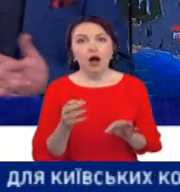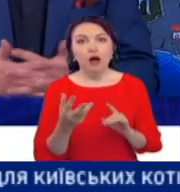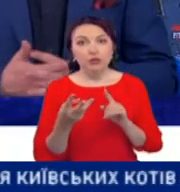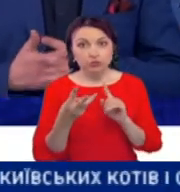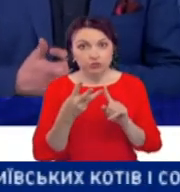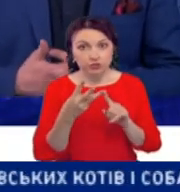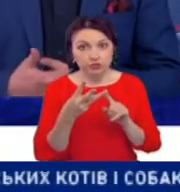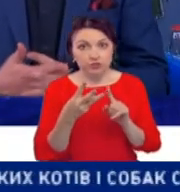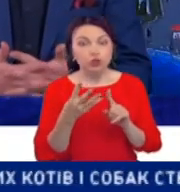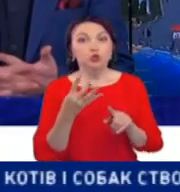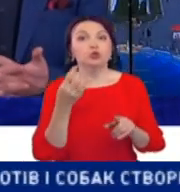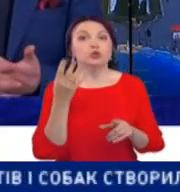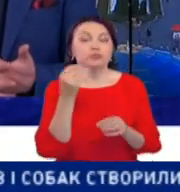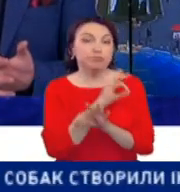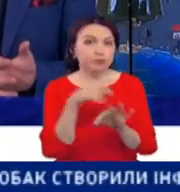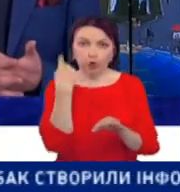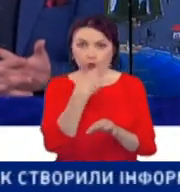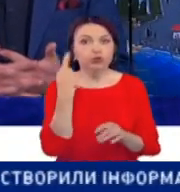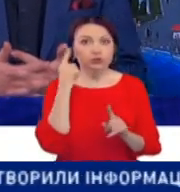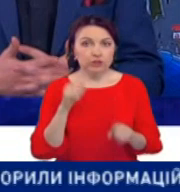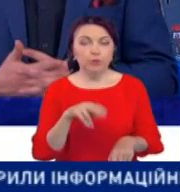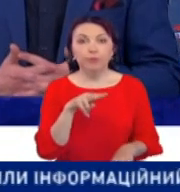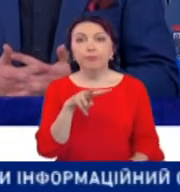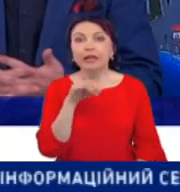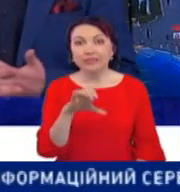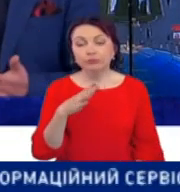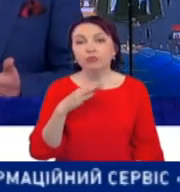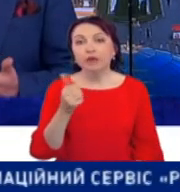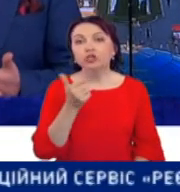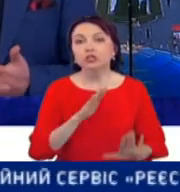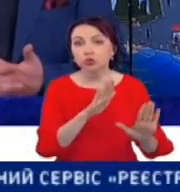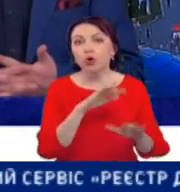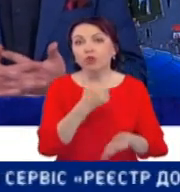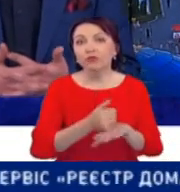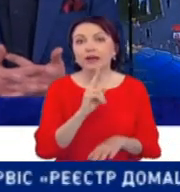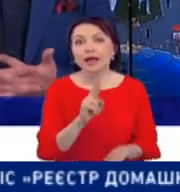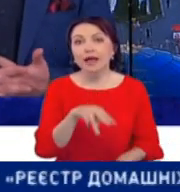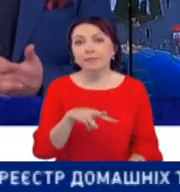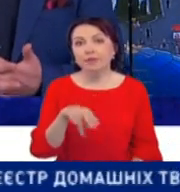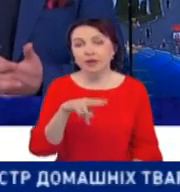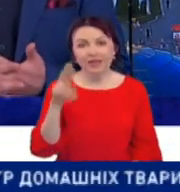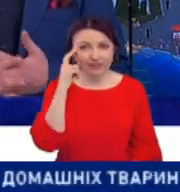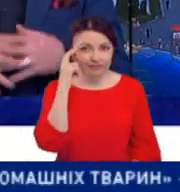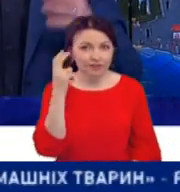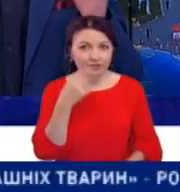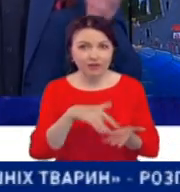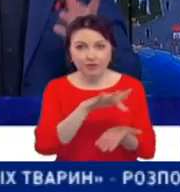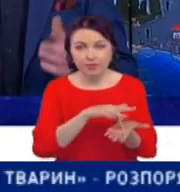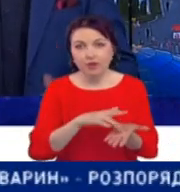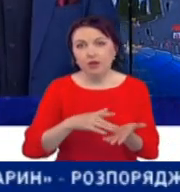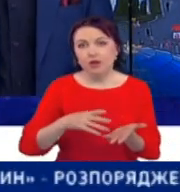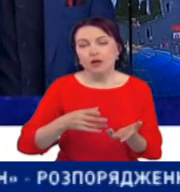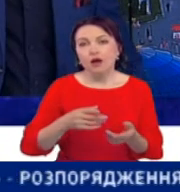Ну, першого, якого ви сказали, також пан Пліс свого часу був першим заступником голови КМДА. Я його знаю особисто і непогано. Людина в